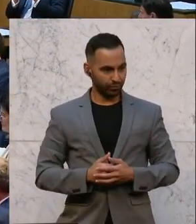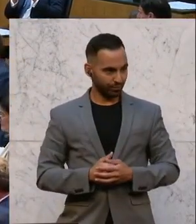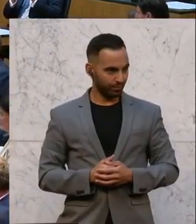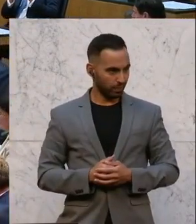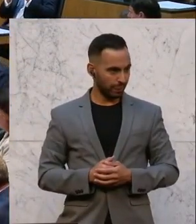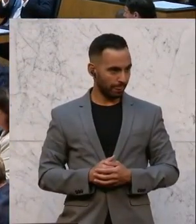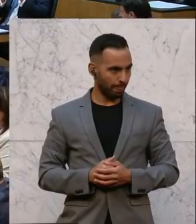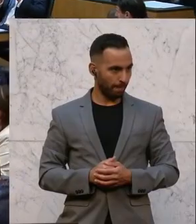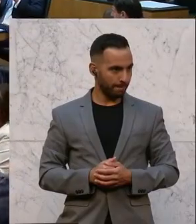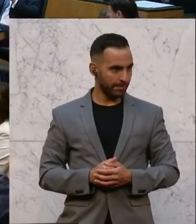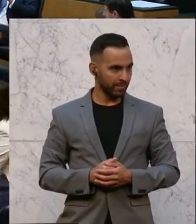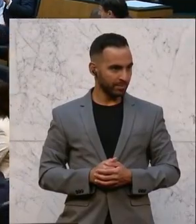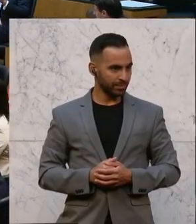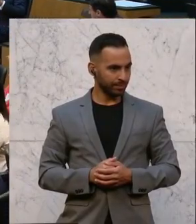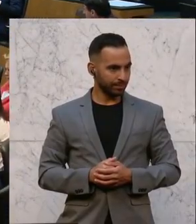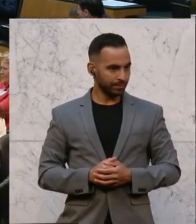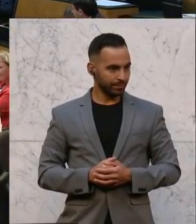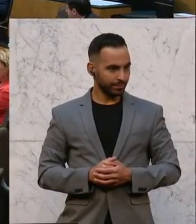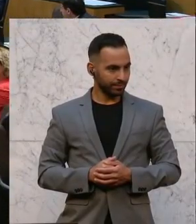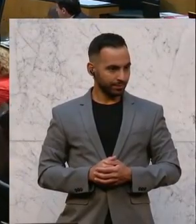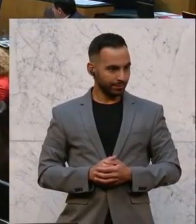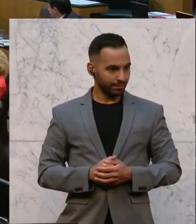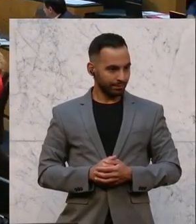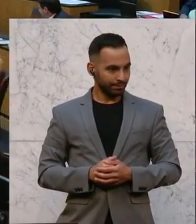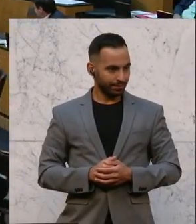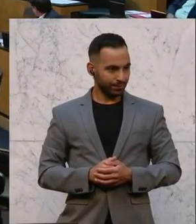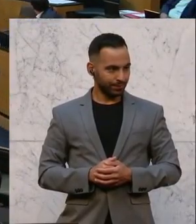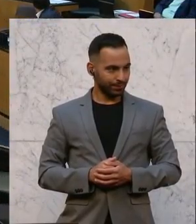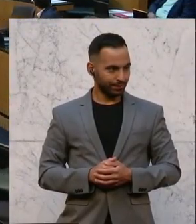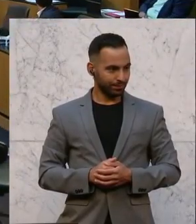Regierung passiere nichts, etwa beim Thema Schulautonomie oder beim Chancenindex.